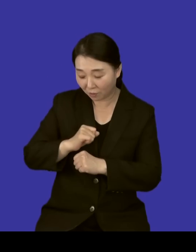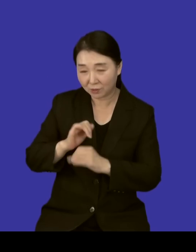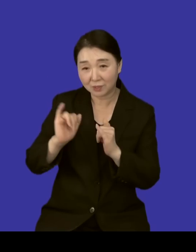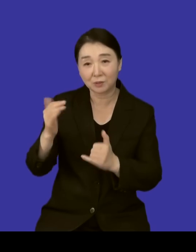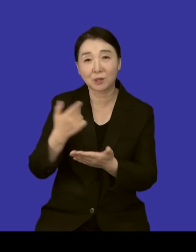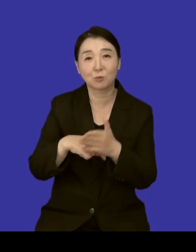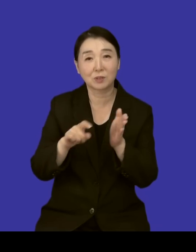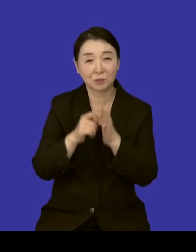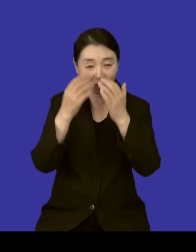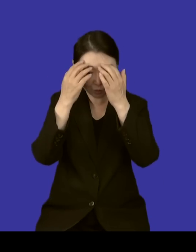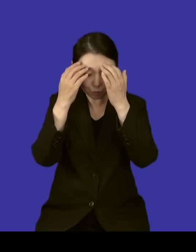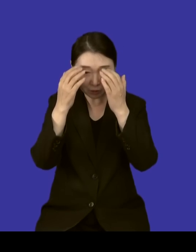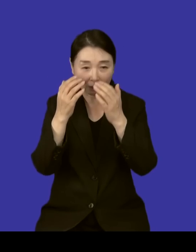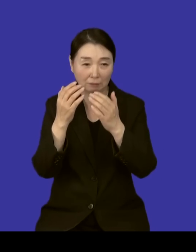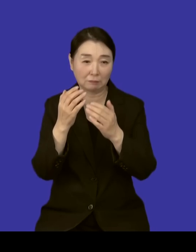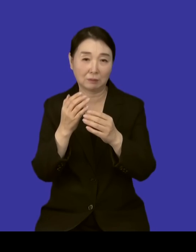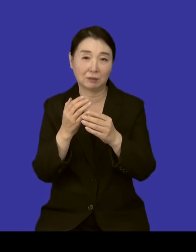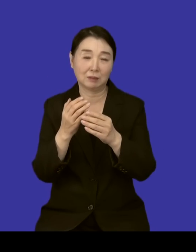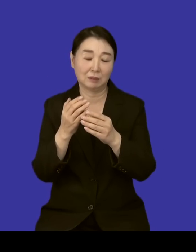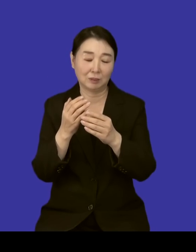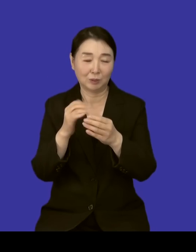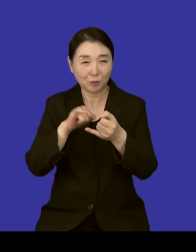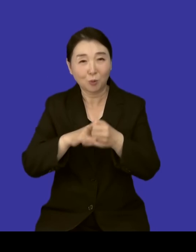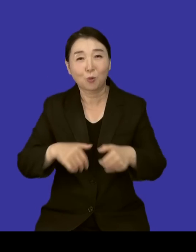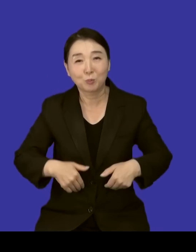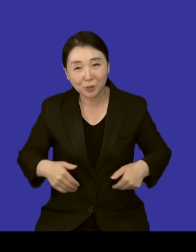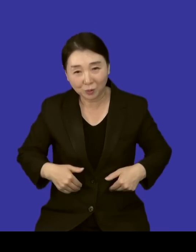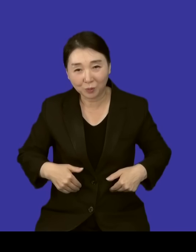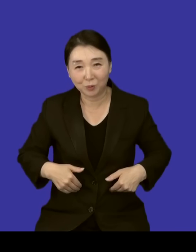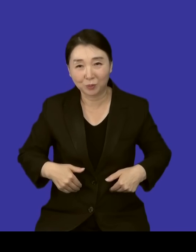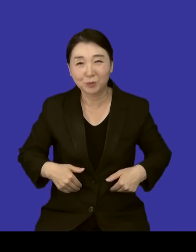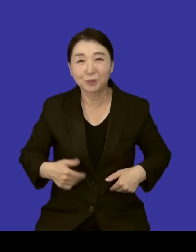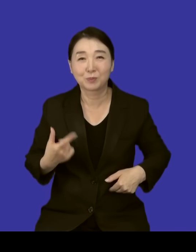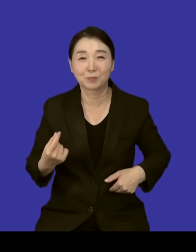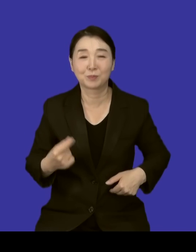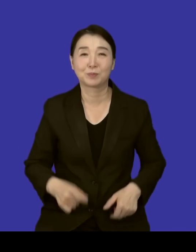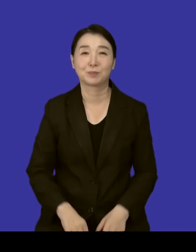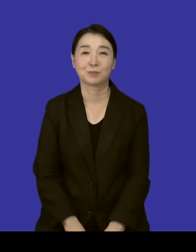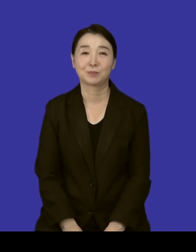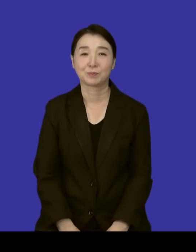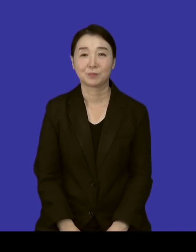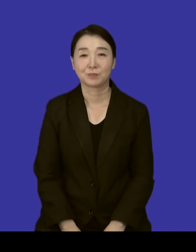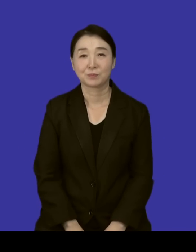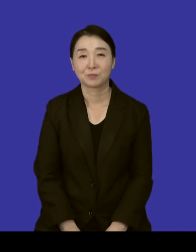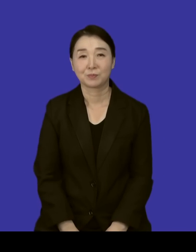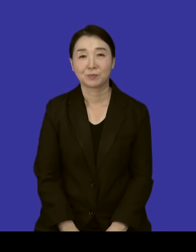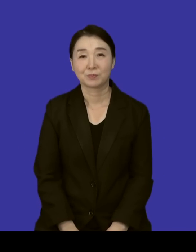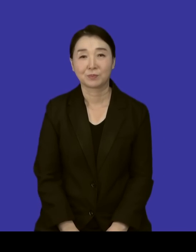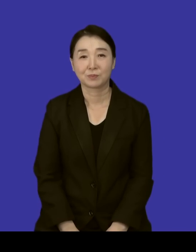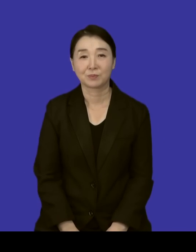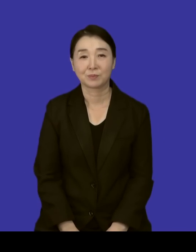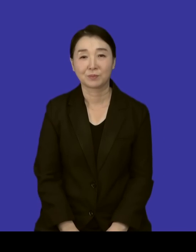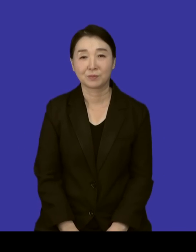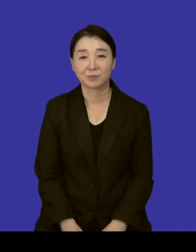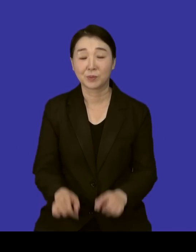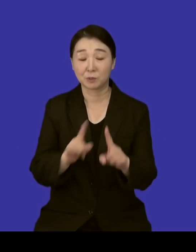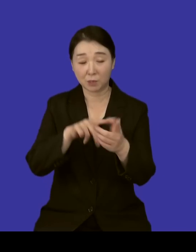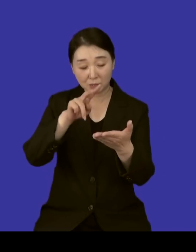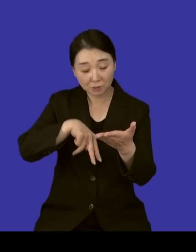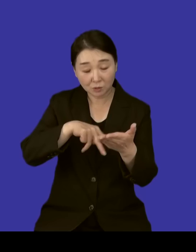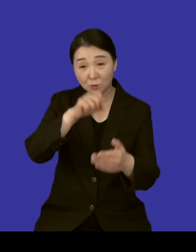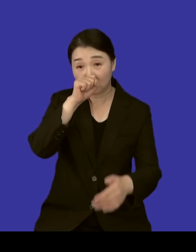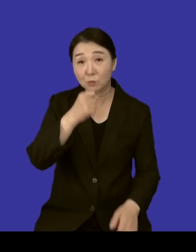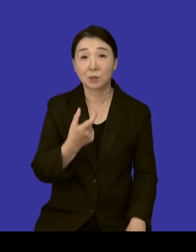진짜 고난을 통과하지 않고는 만날 수가 없구나라는 생각도 들고 말씀을 읽는